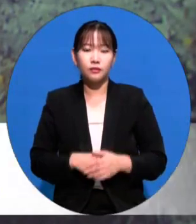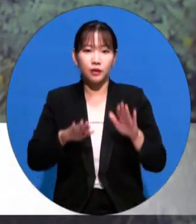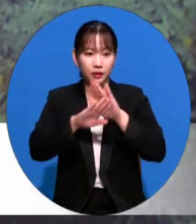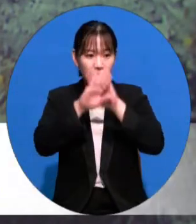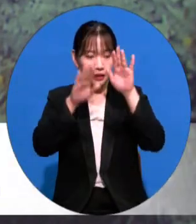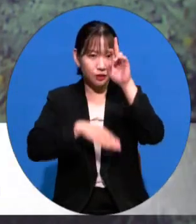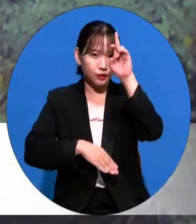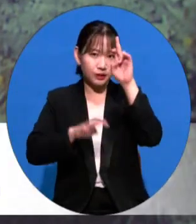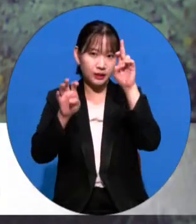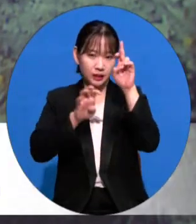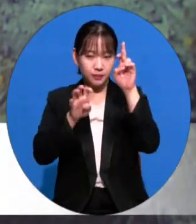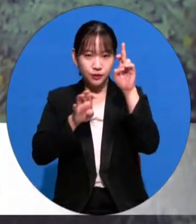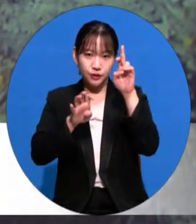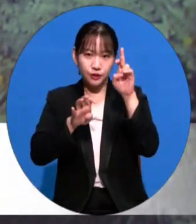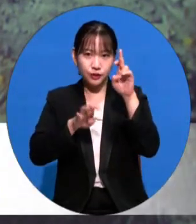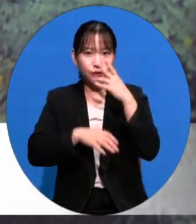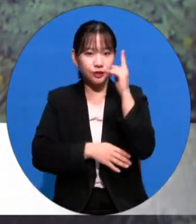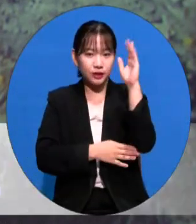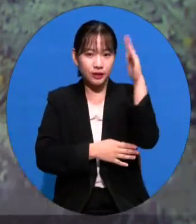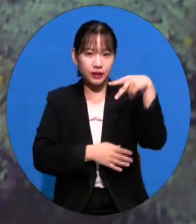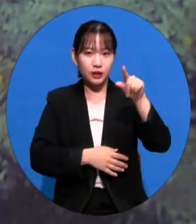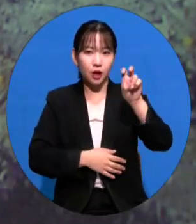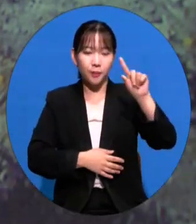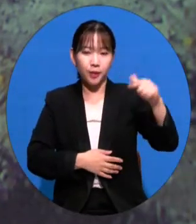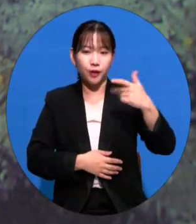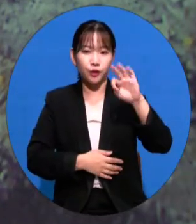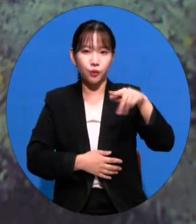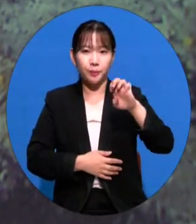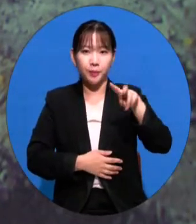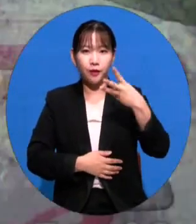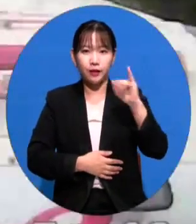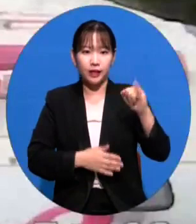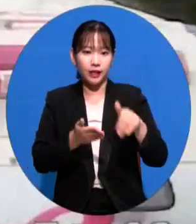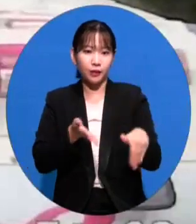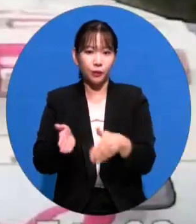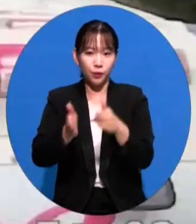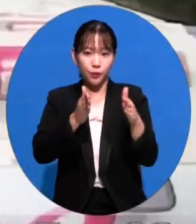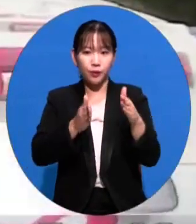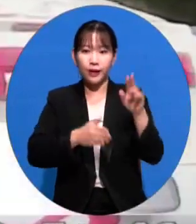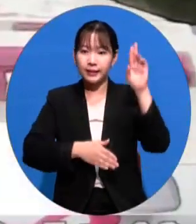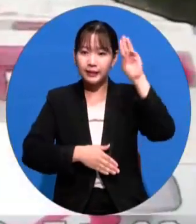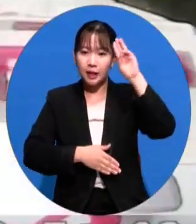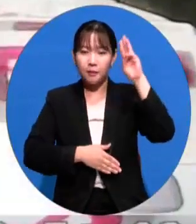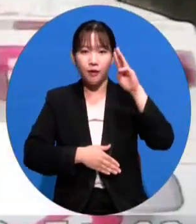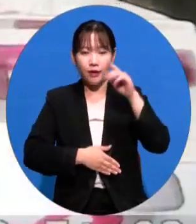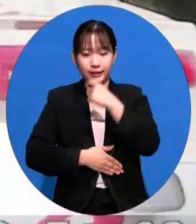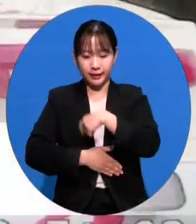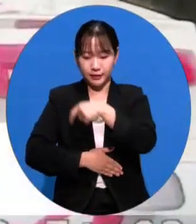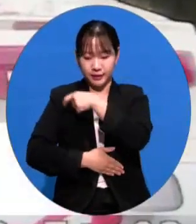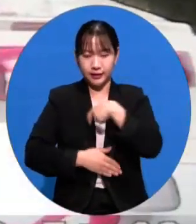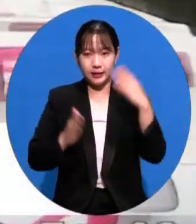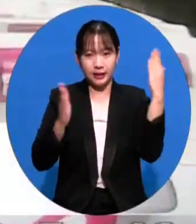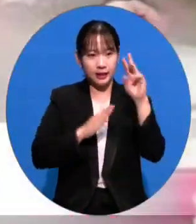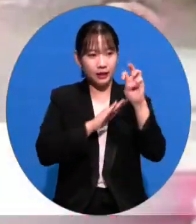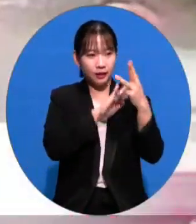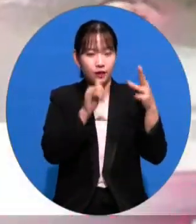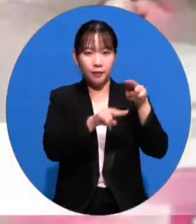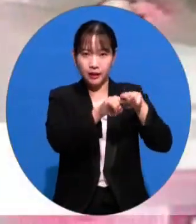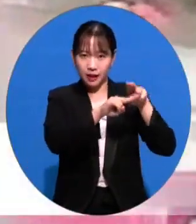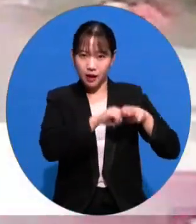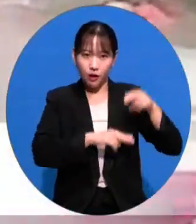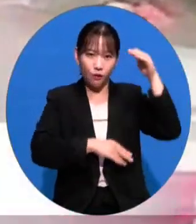오늘 낮 12시 40분쯤 순천시 서면 운평리 한 도로에서 잼버리의 스위스 대원 38명이 타고